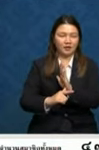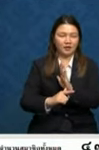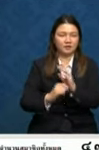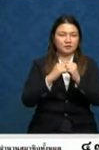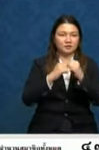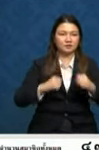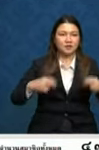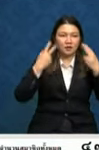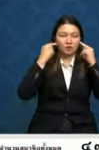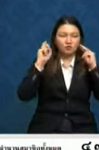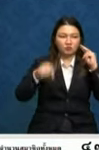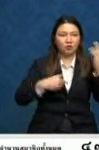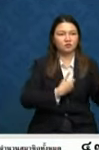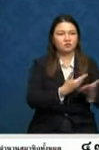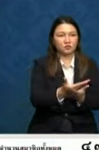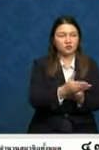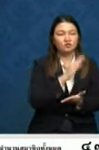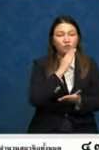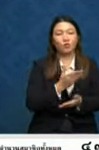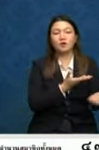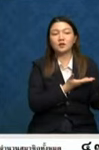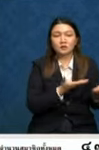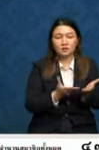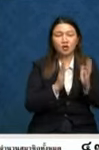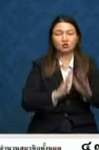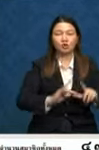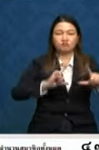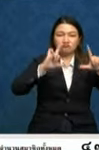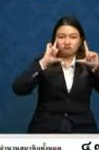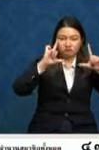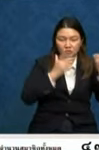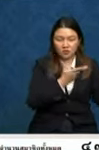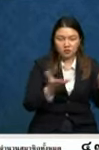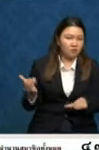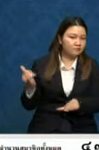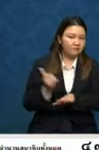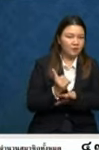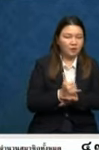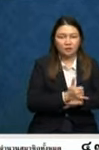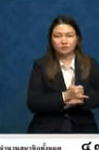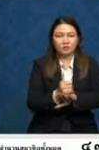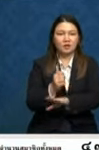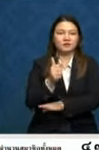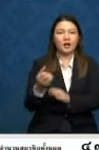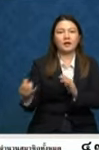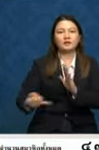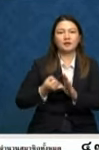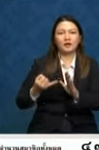ดซื้อมาเพื่อให้บุคคลสำคัญได้ใช้ในภารกิจที่เป็นประโยชน์ต่อไปนะครับ